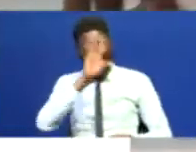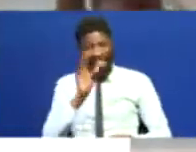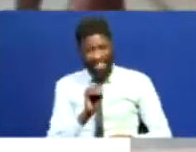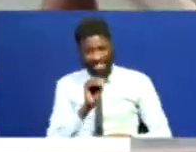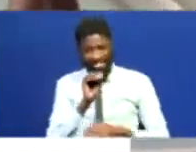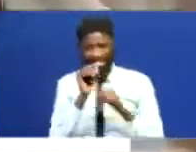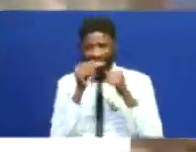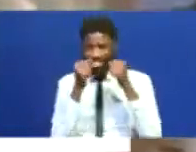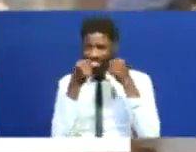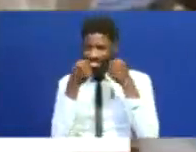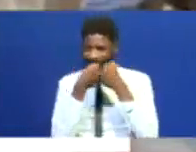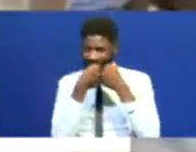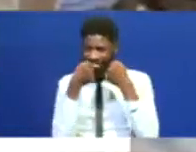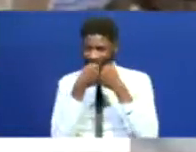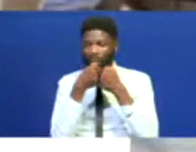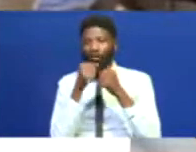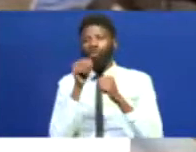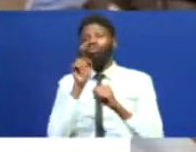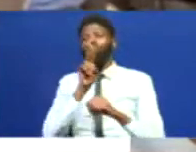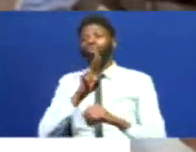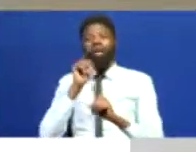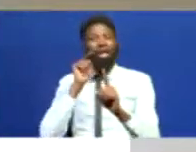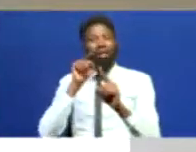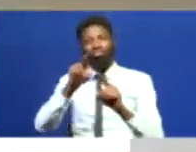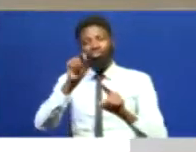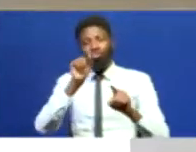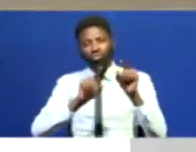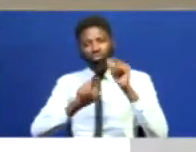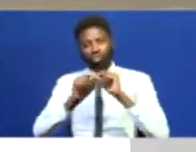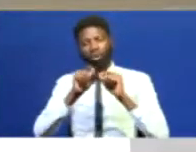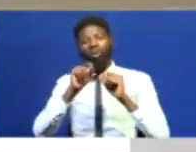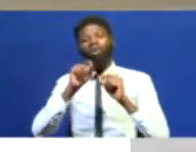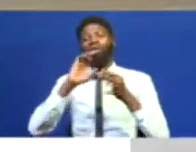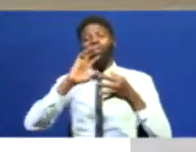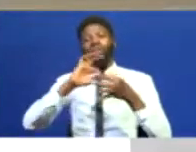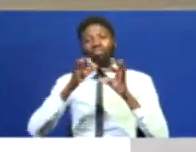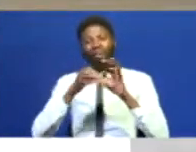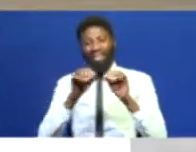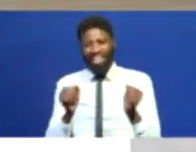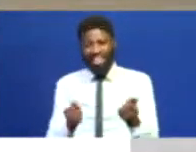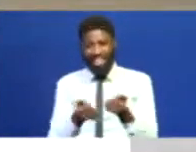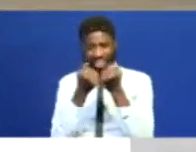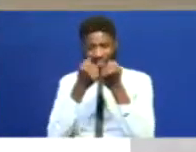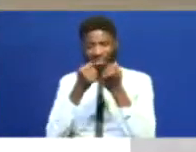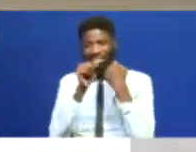ya kufuzu kwa michezo ya Olimpiki itakayoandaliwa mjini Dakar, Senegali mwezi Septemba.